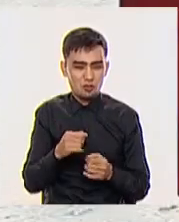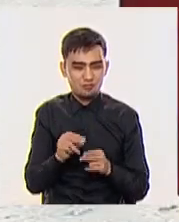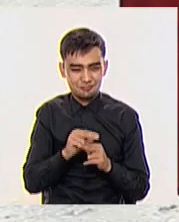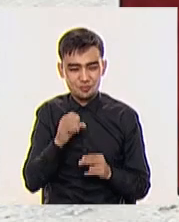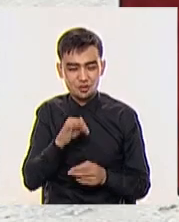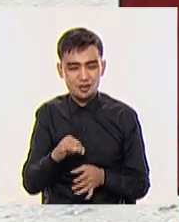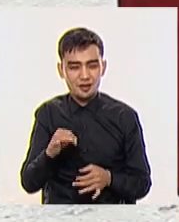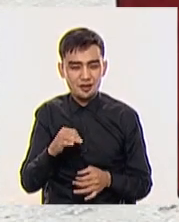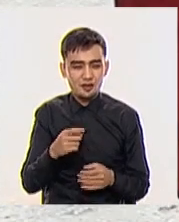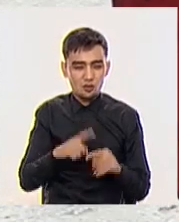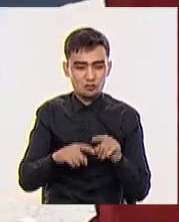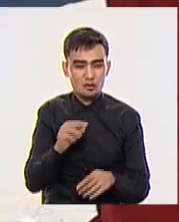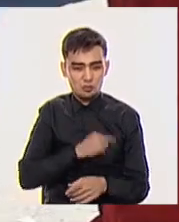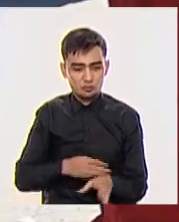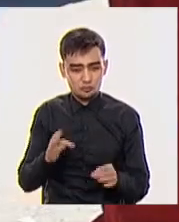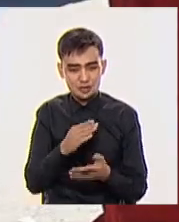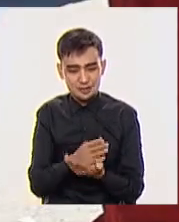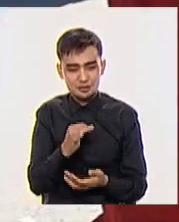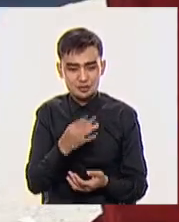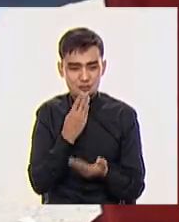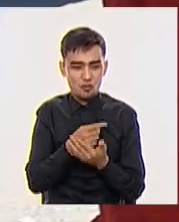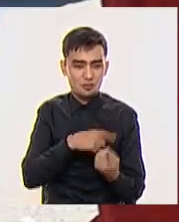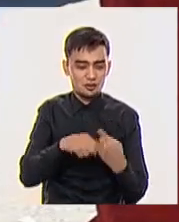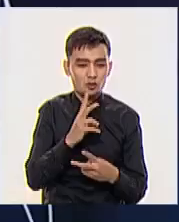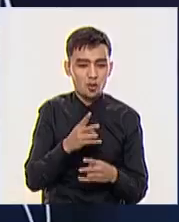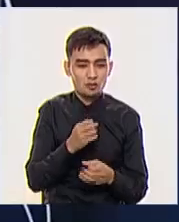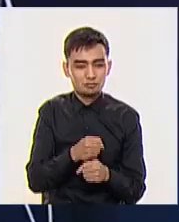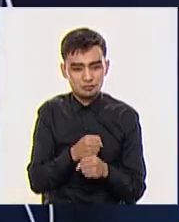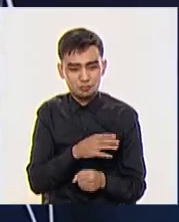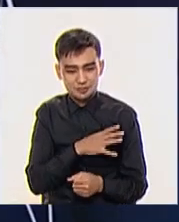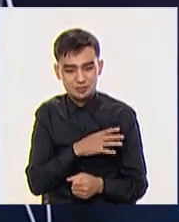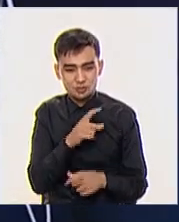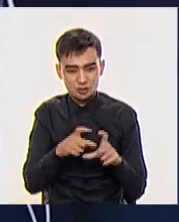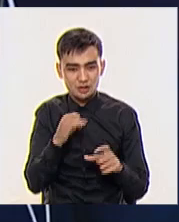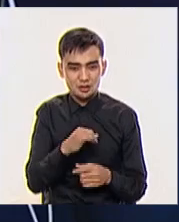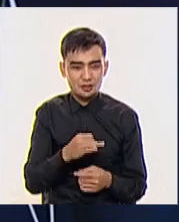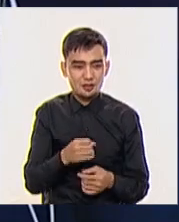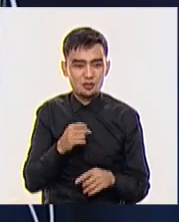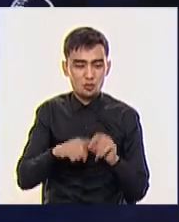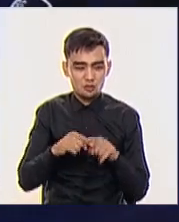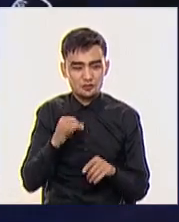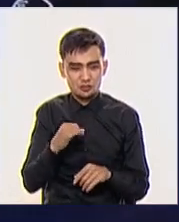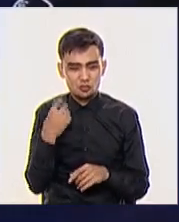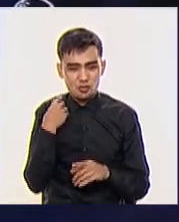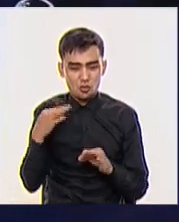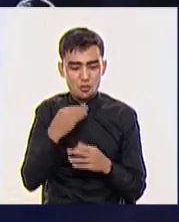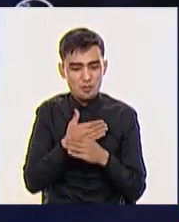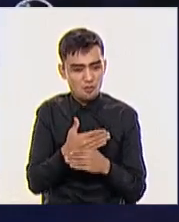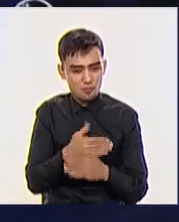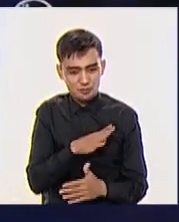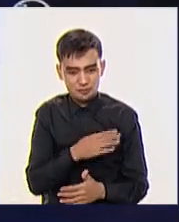jatkan tuustardın jumıs istep jatkanın aytı. Jeke kasippen aynalışkan azamattarga artındagı agayın tuustara karjılay koldau